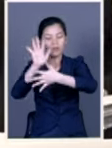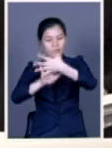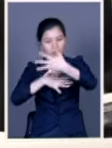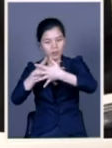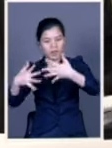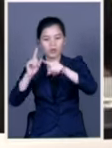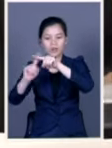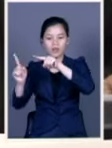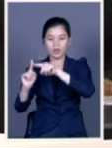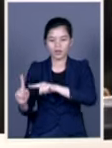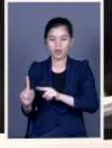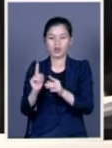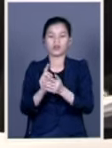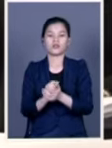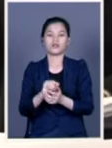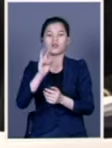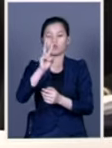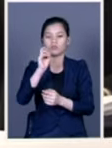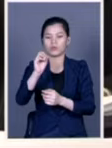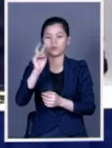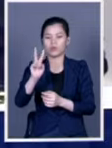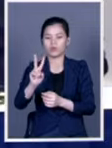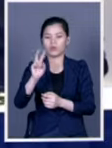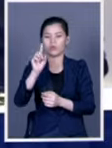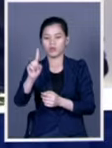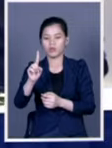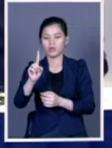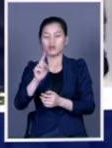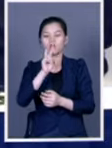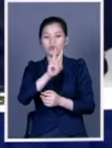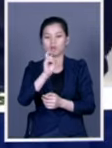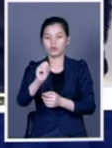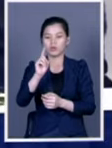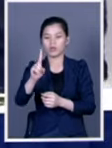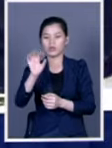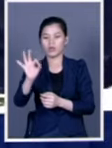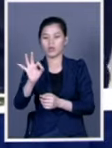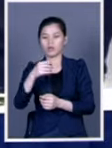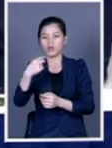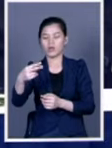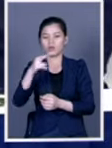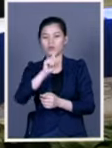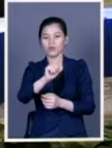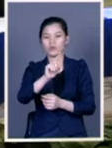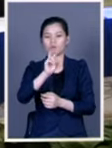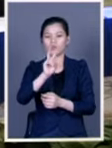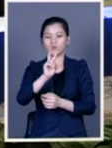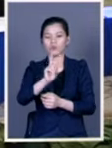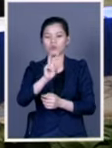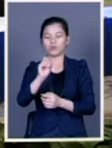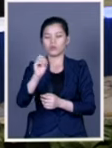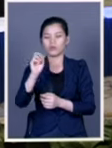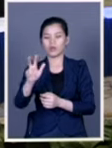อกแม็กและยาปี2019หา2023และร่วมกันปรึกษาหารือที่ทั้งแผนการร่วมมือในตัวหน้าแน